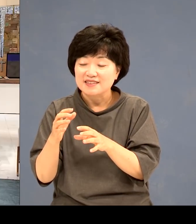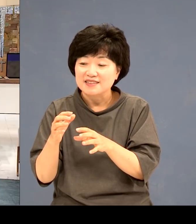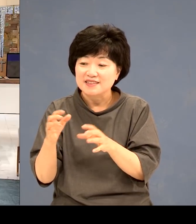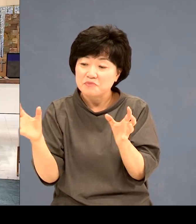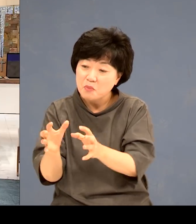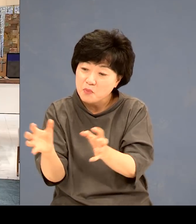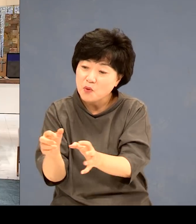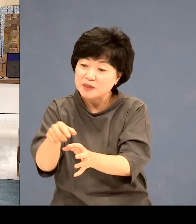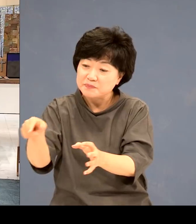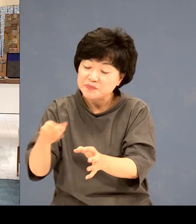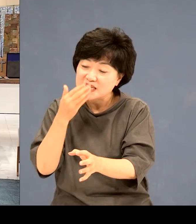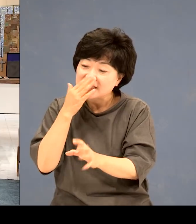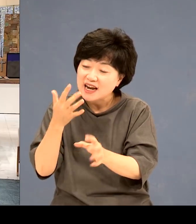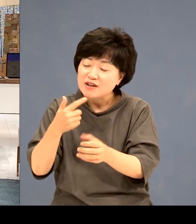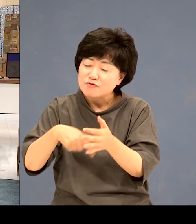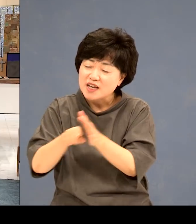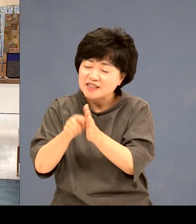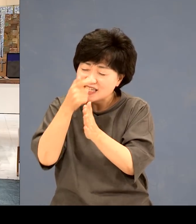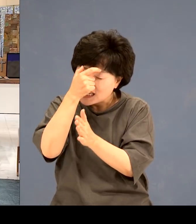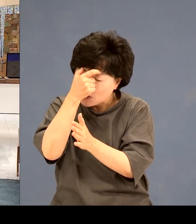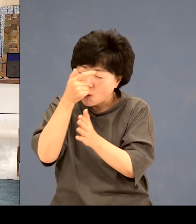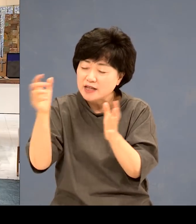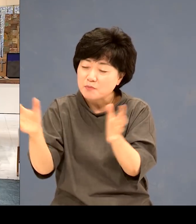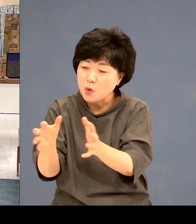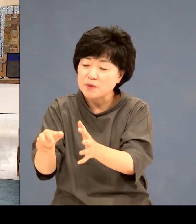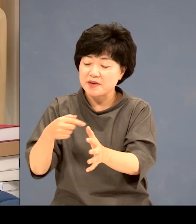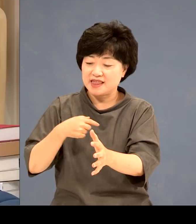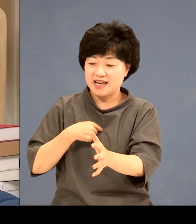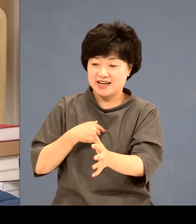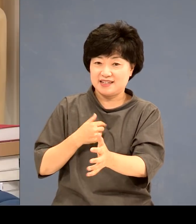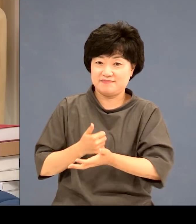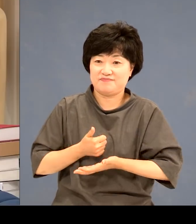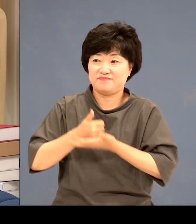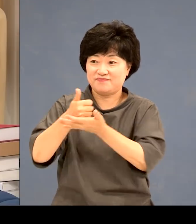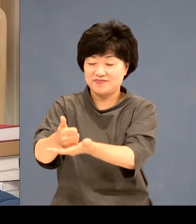그런 모임에 제가 말씀을 좀 나누게 되었어요. 그렇게 해서